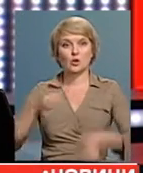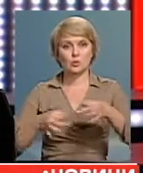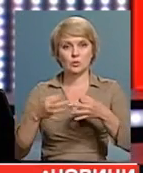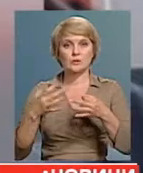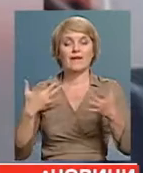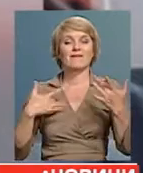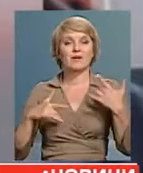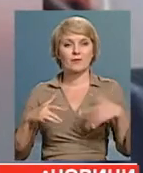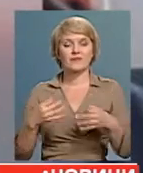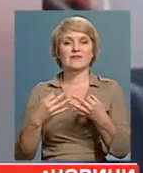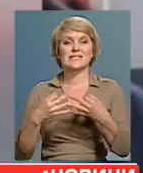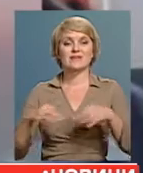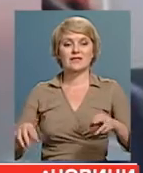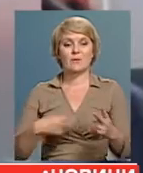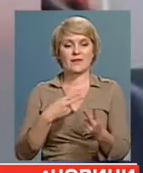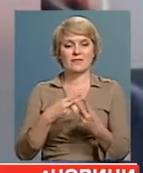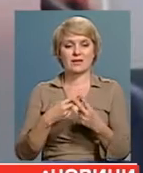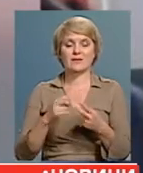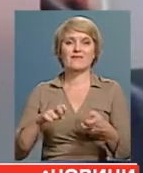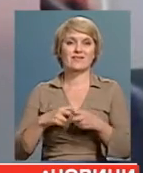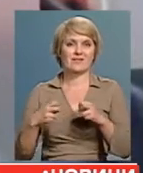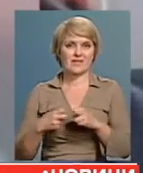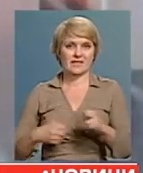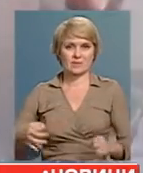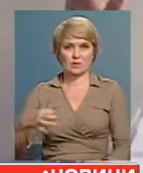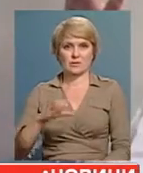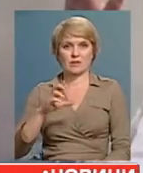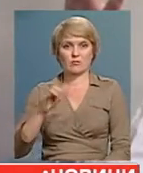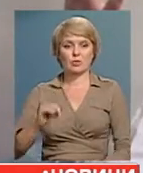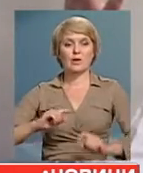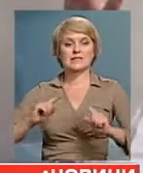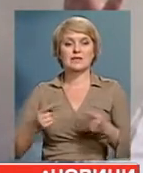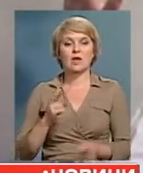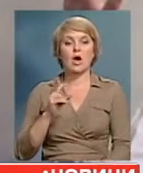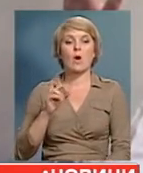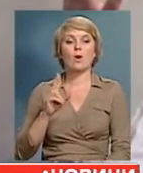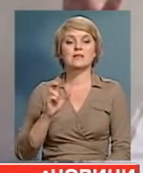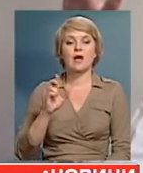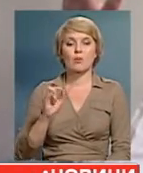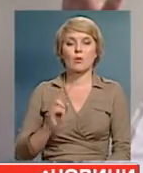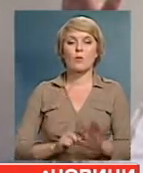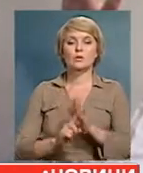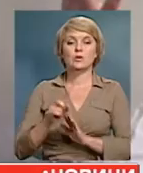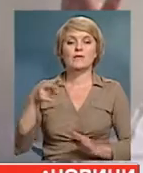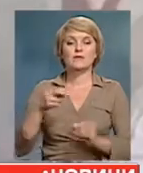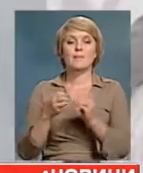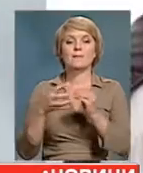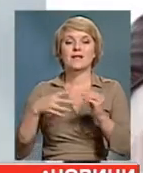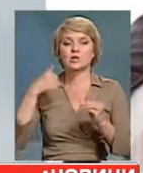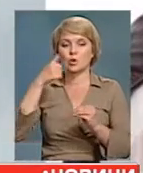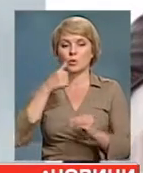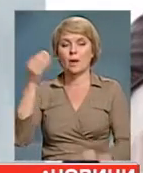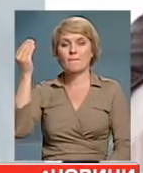рішення апеляційного суду Івано-Франківської області. СБУ затримала Кацабу на початку 2015 року за підозрою